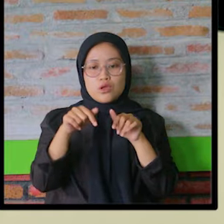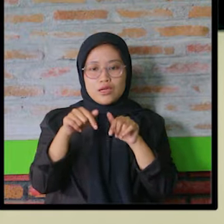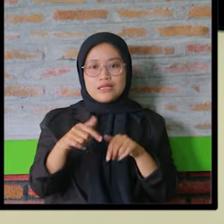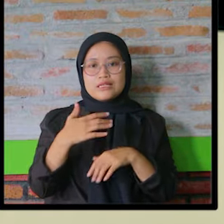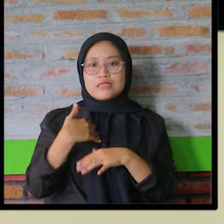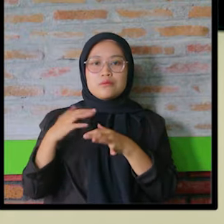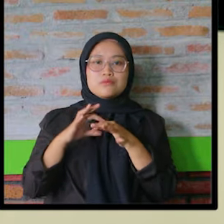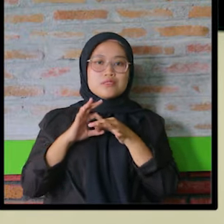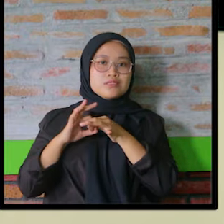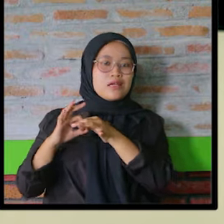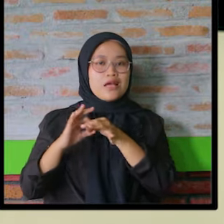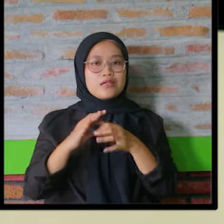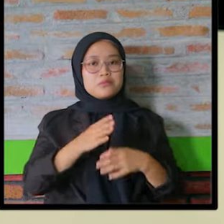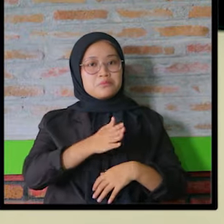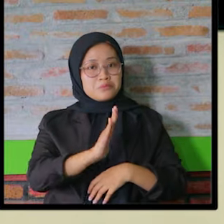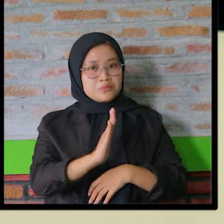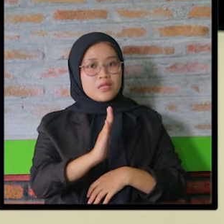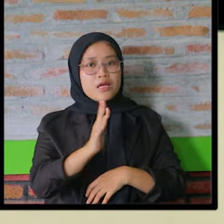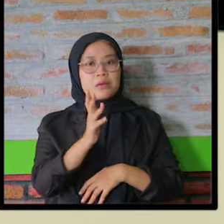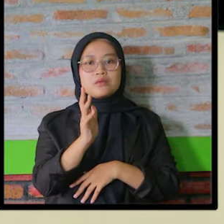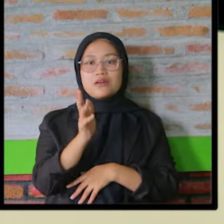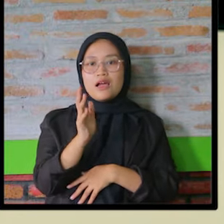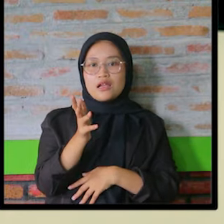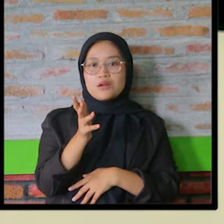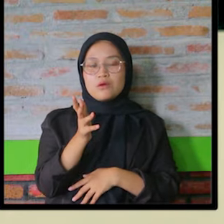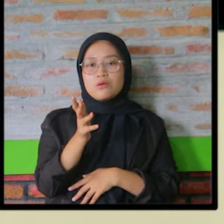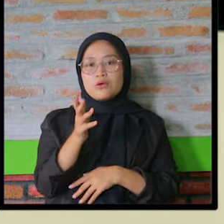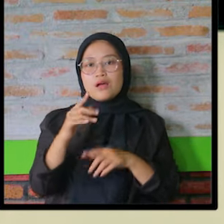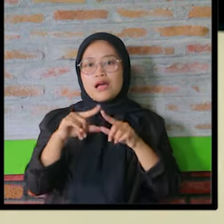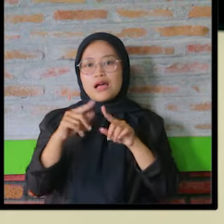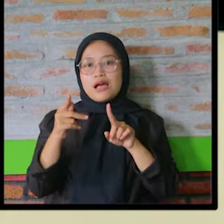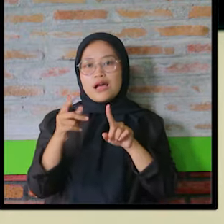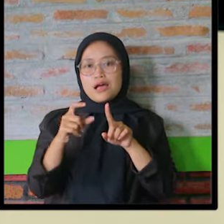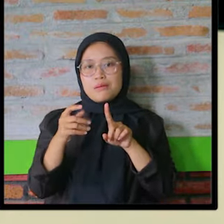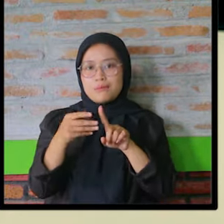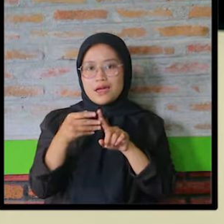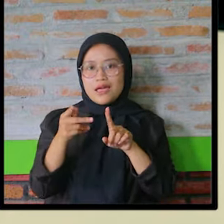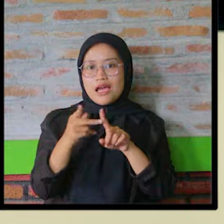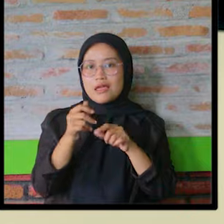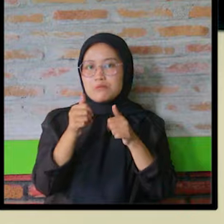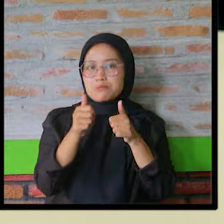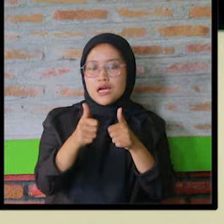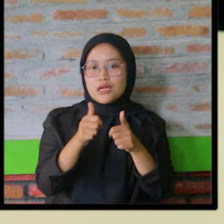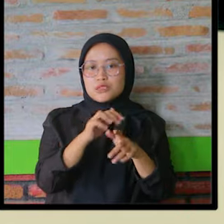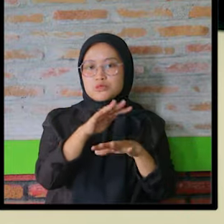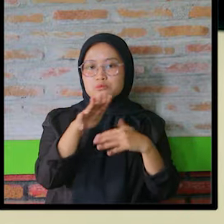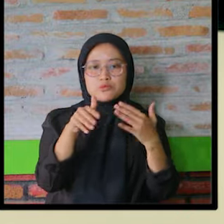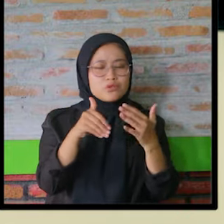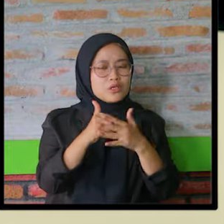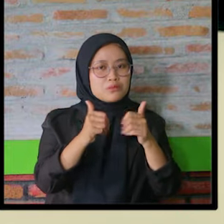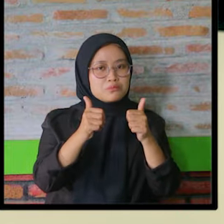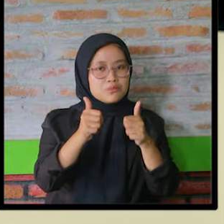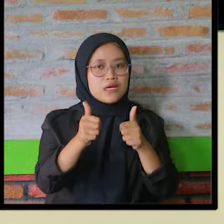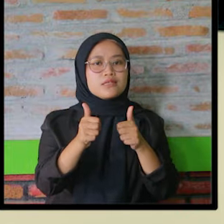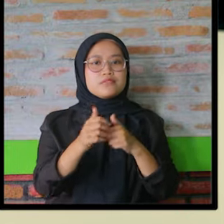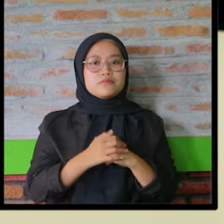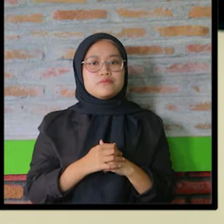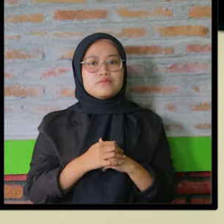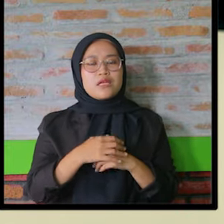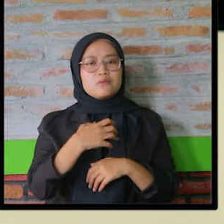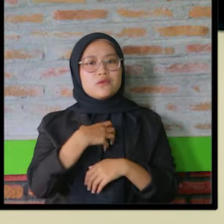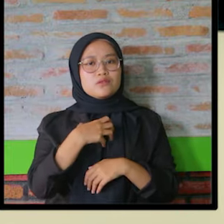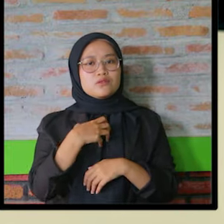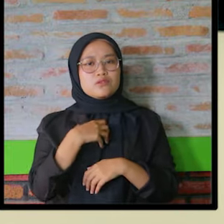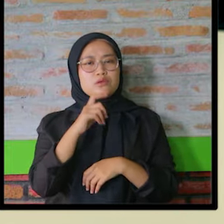kalau ee aph-nya baik enak ya semuanya itu baik ya maksudnya Cuma perspektif